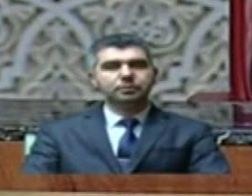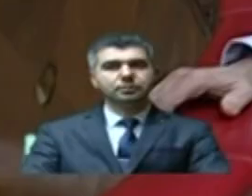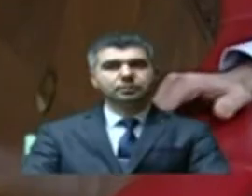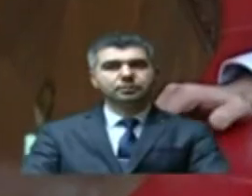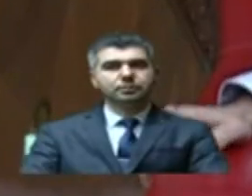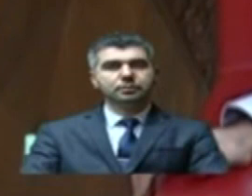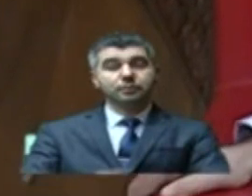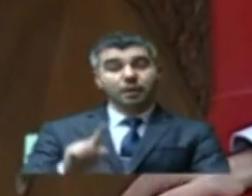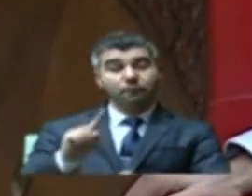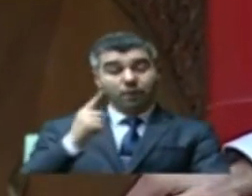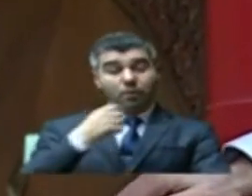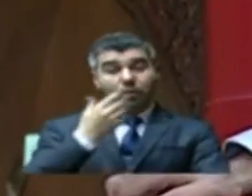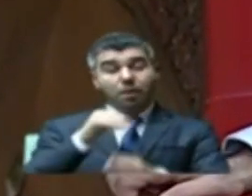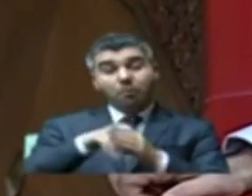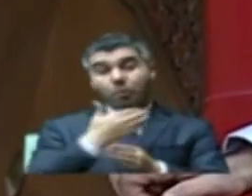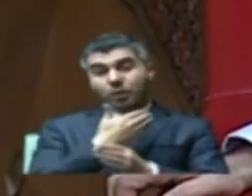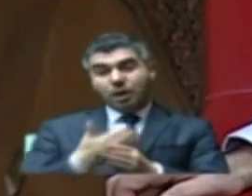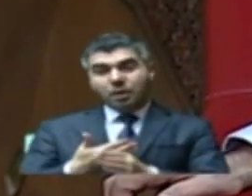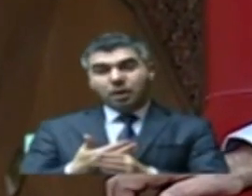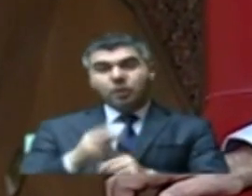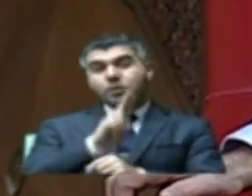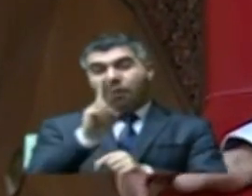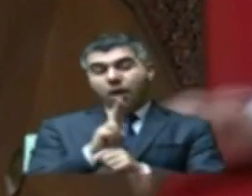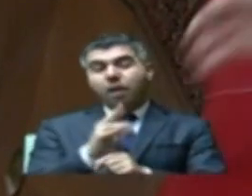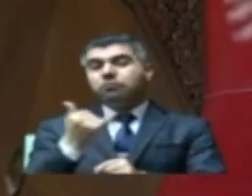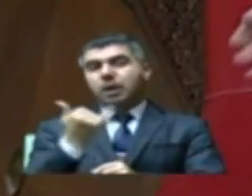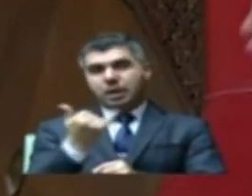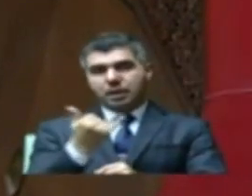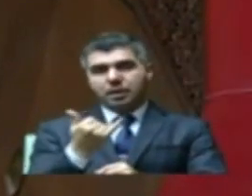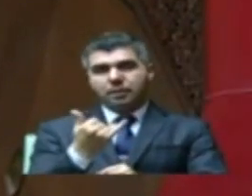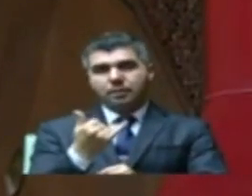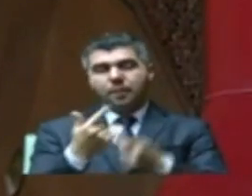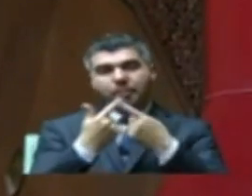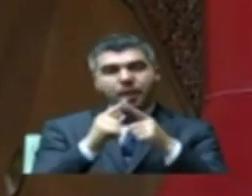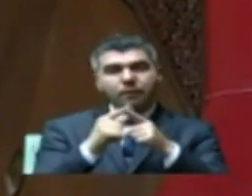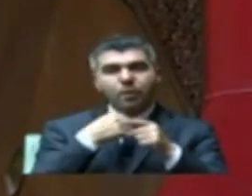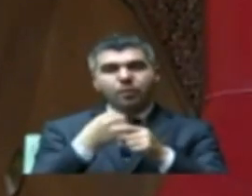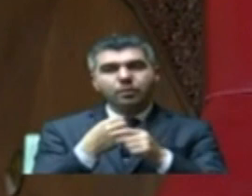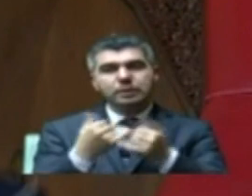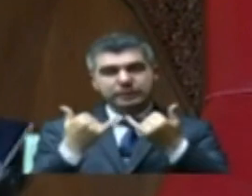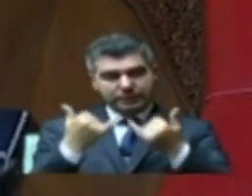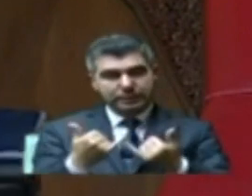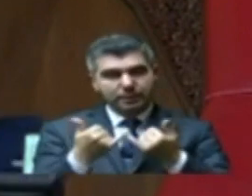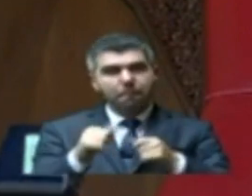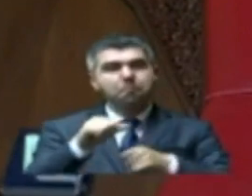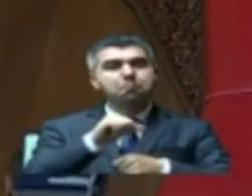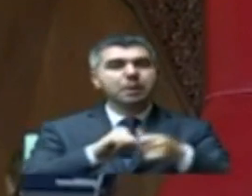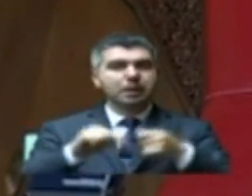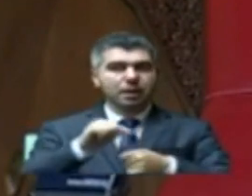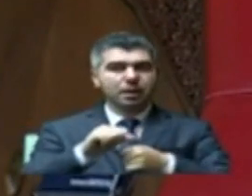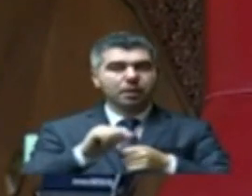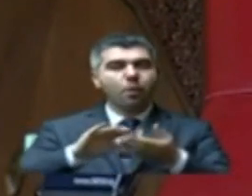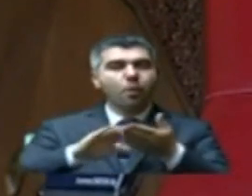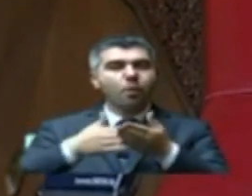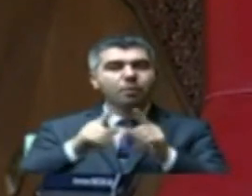انا في الاول السيد المستشار قلت لك سؤال مهم، علاش احنا مطالبين بتغيير واحد الادراك الثقافي عن مغيبة